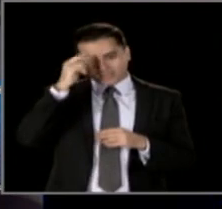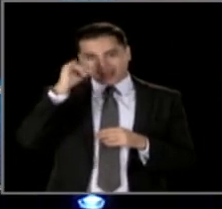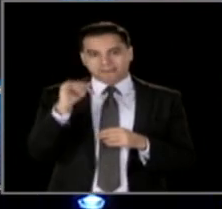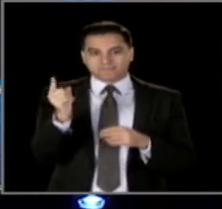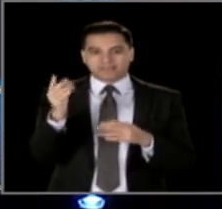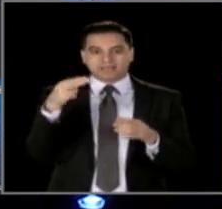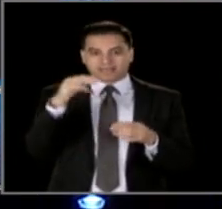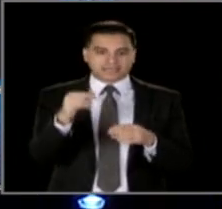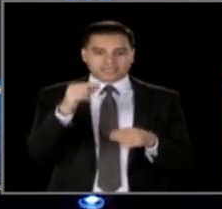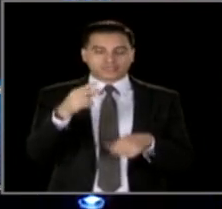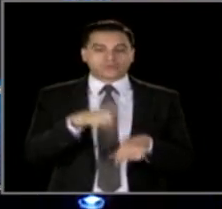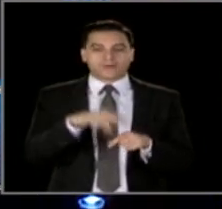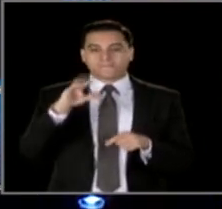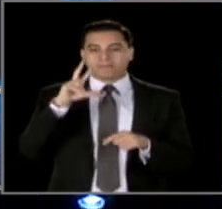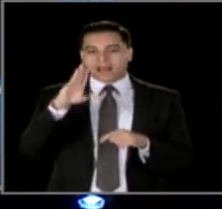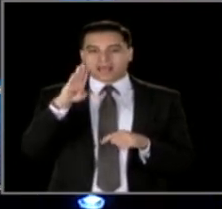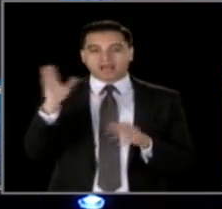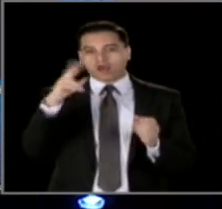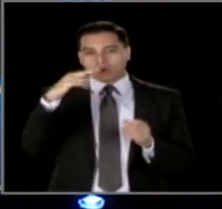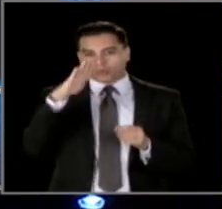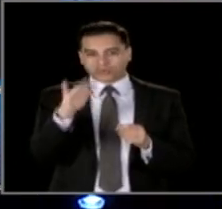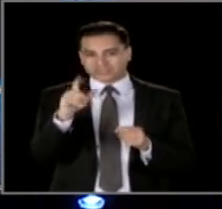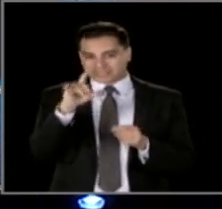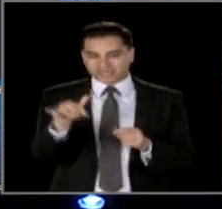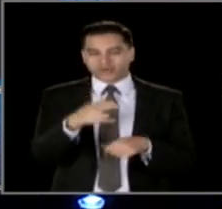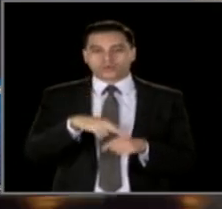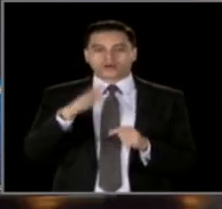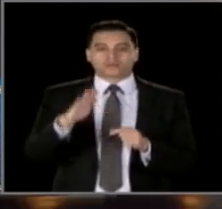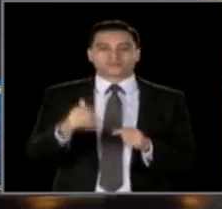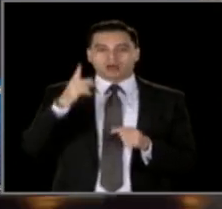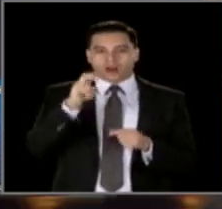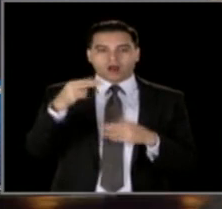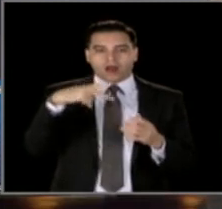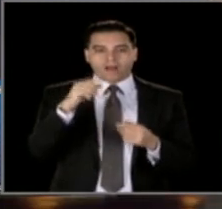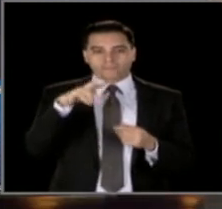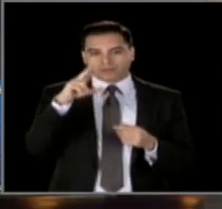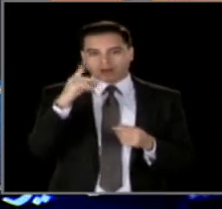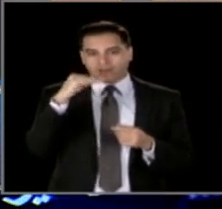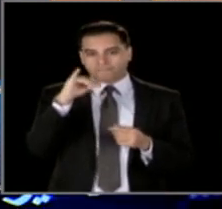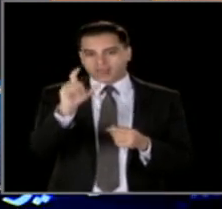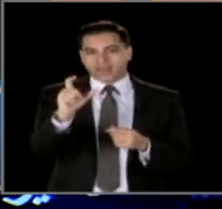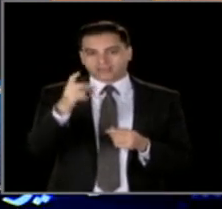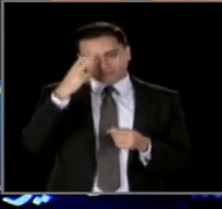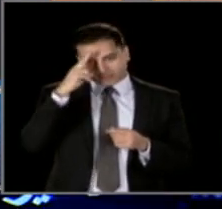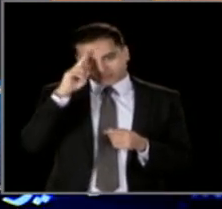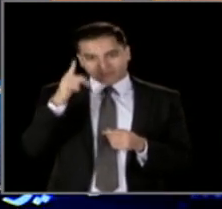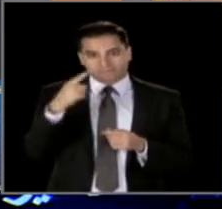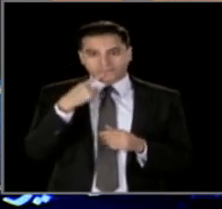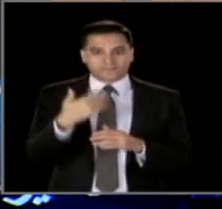ملك الحسيني، تامر هاشم، وسارة عبد الرحمن. مين بقى؟ ركين سعد.